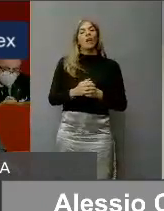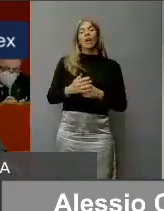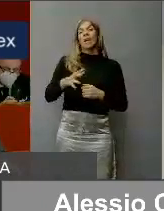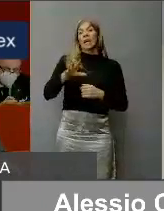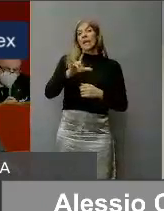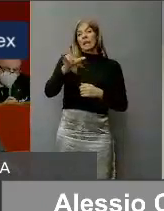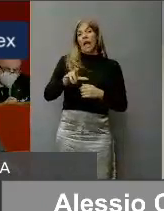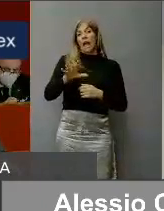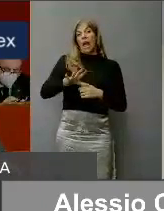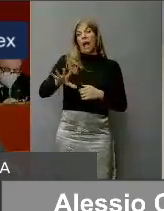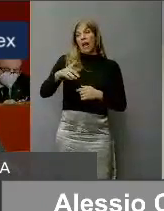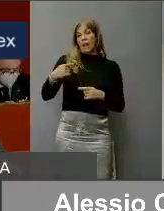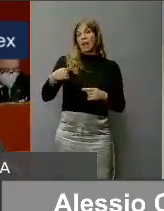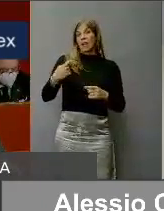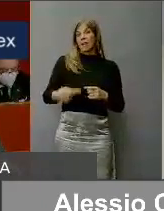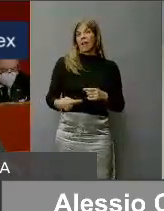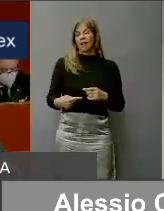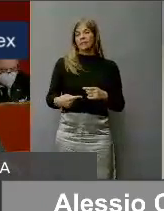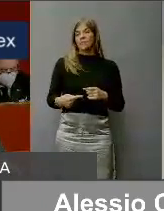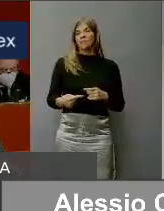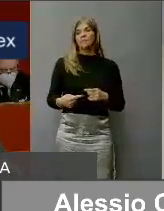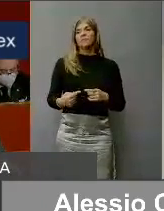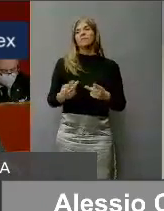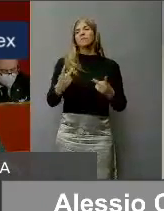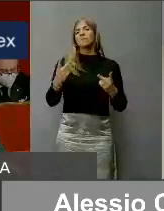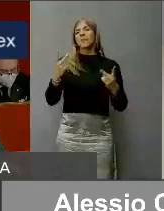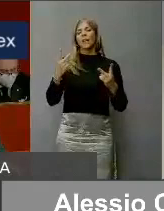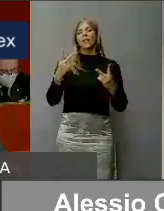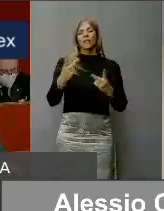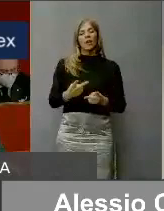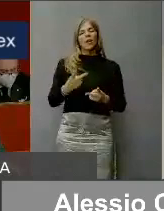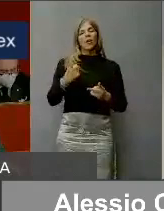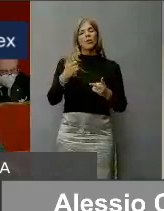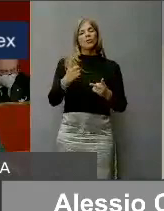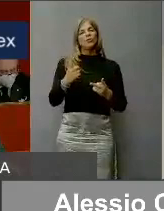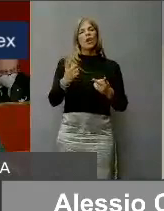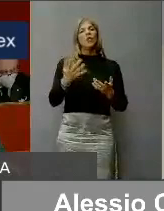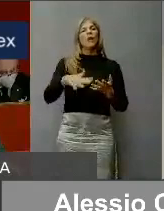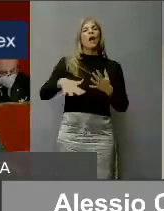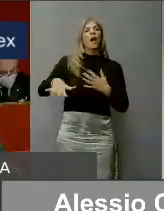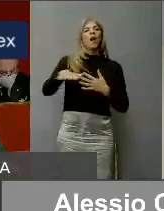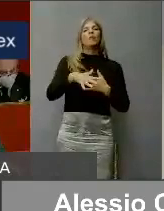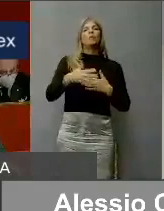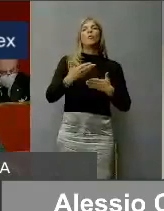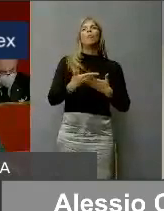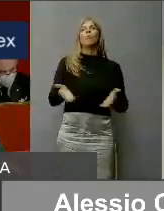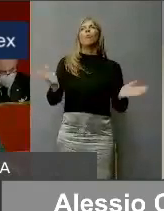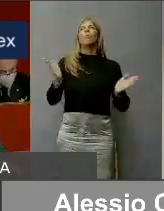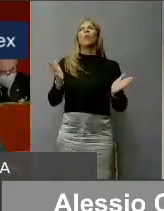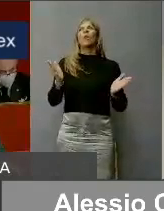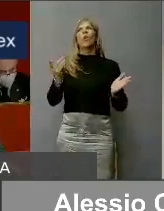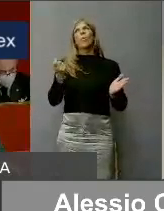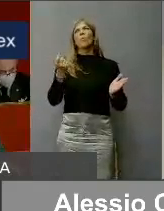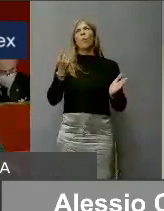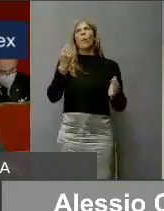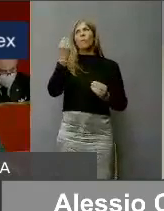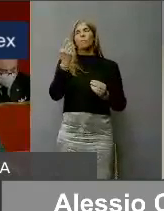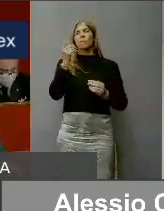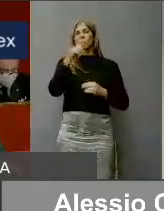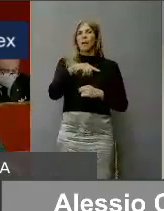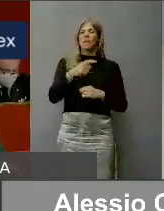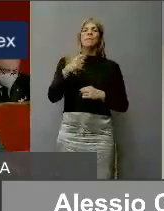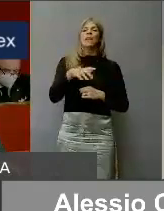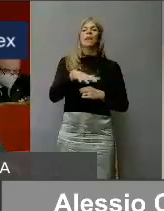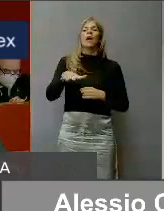parte si è malinteso il concetto di cosa pubblica la cosa pubblica di tutti qualcheduno